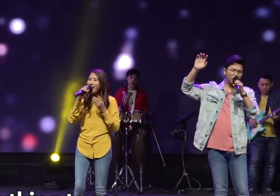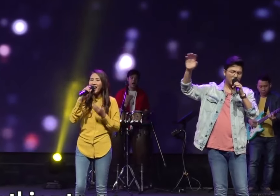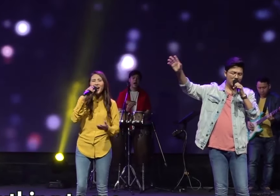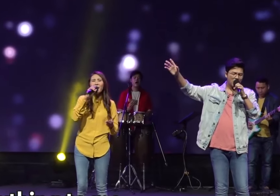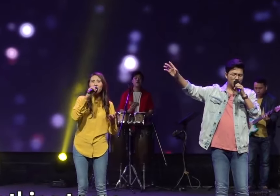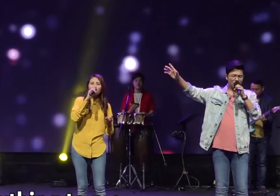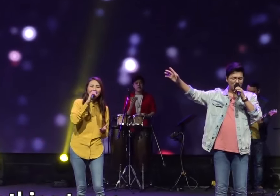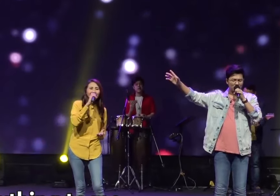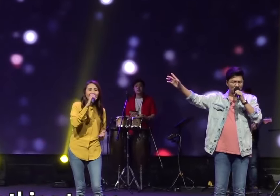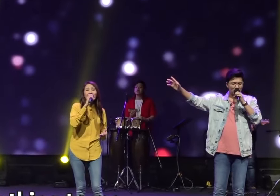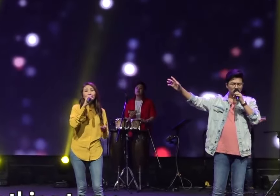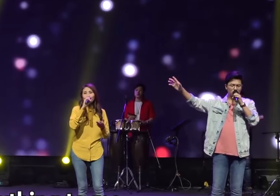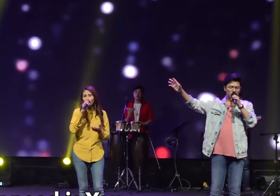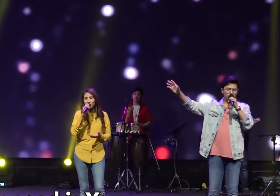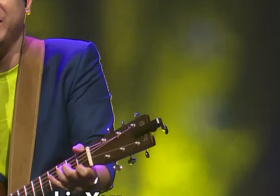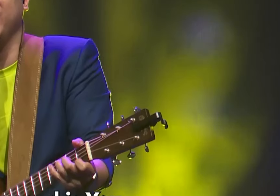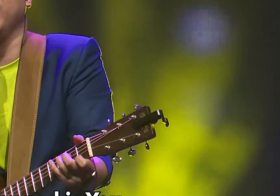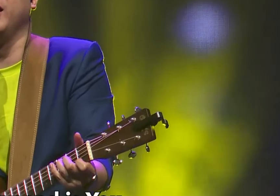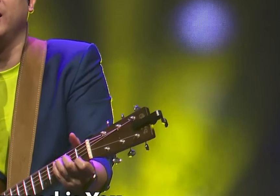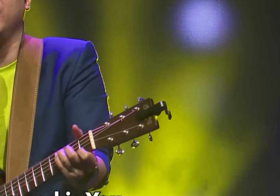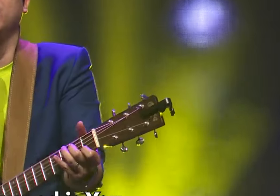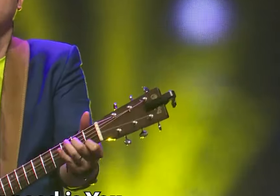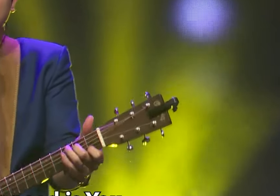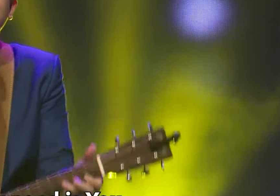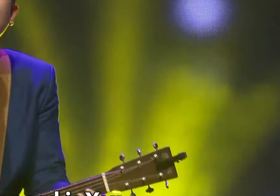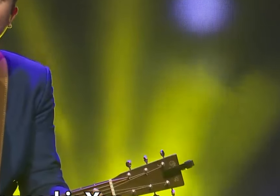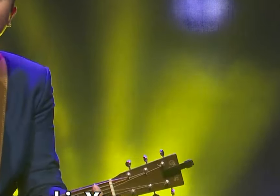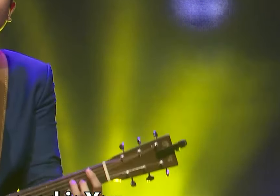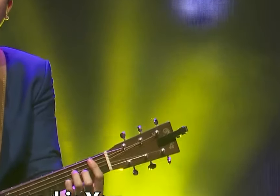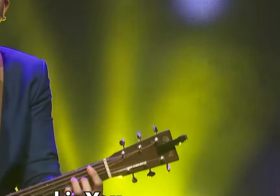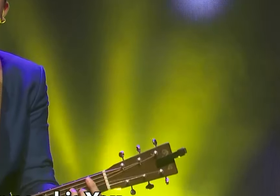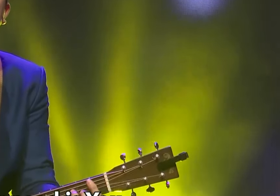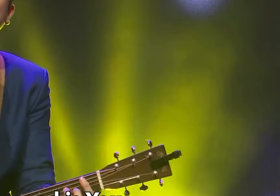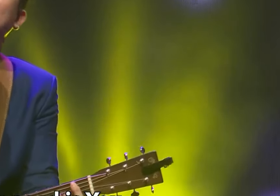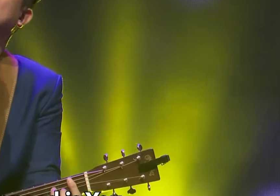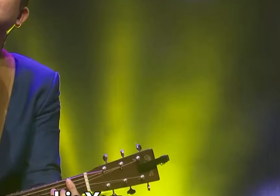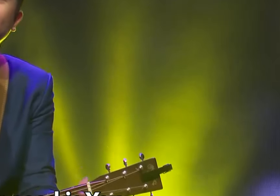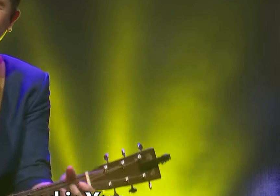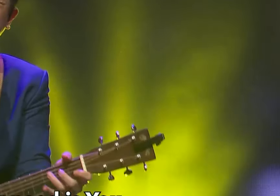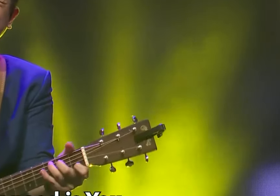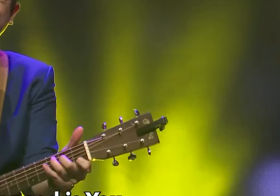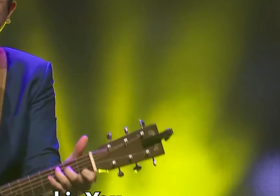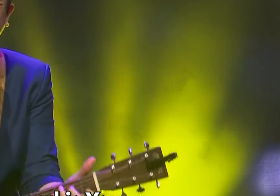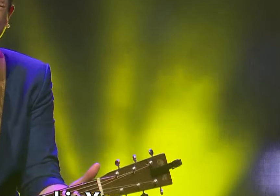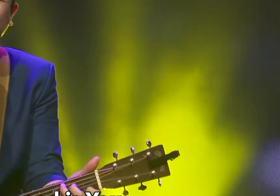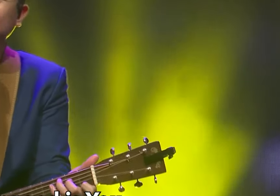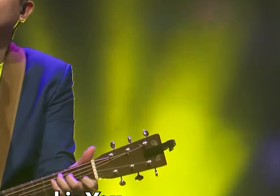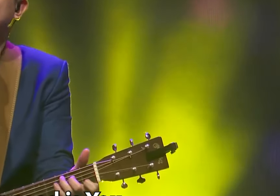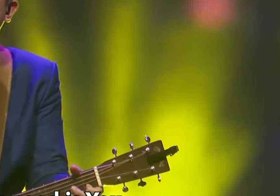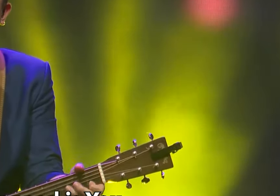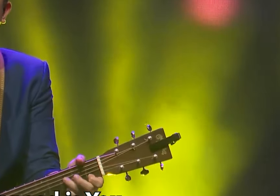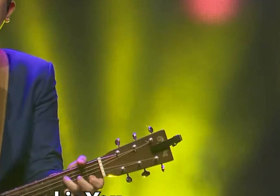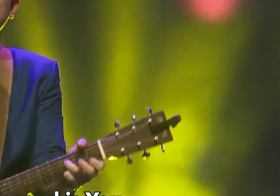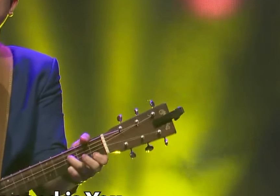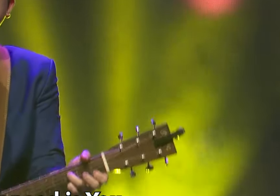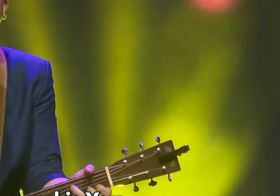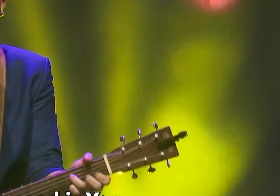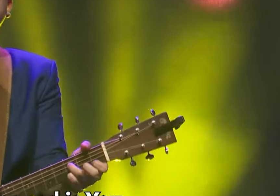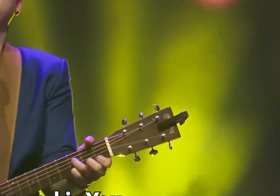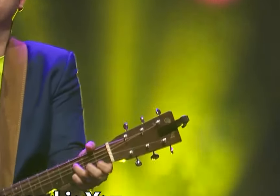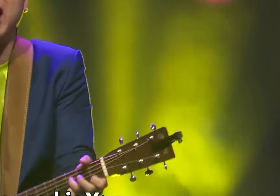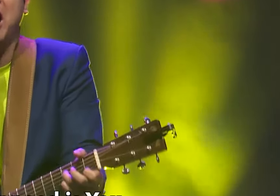are everything to me, and all I ever need is